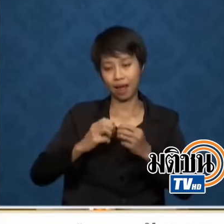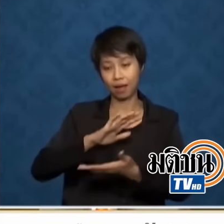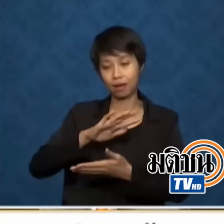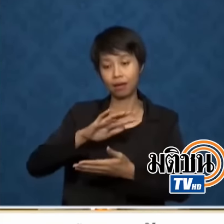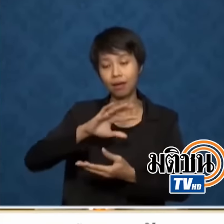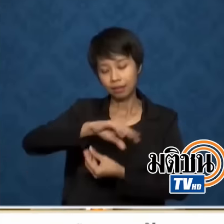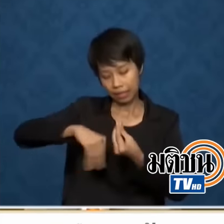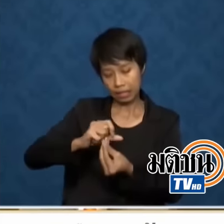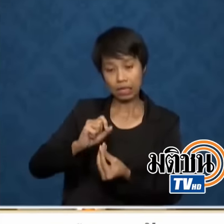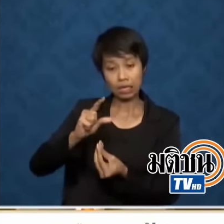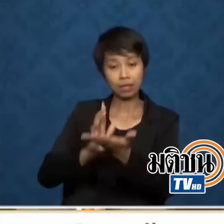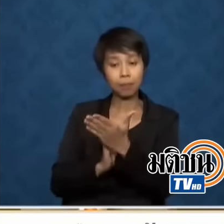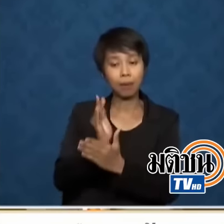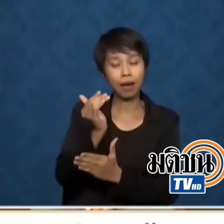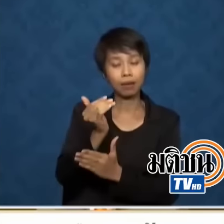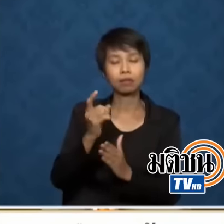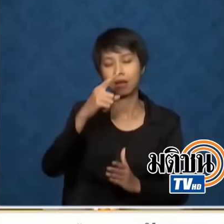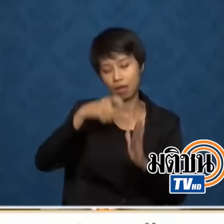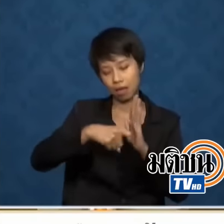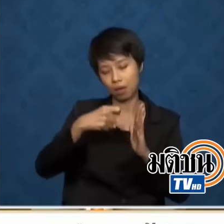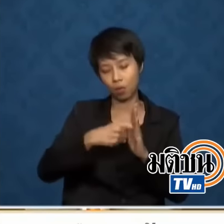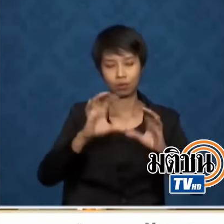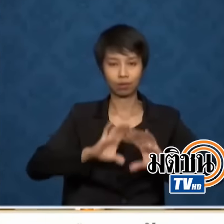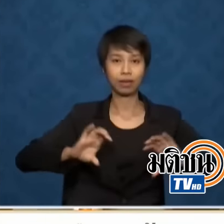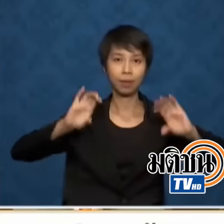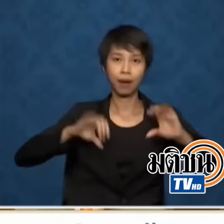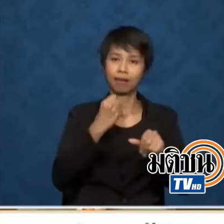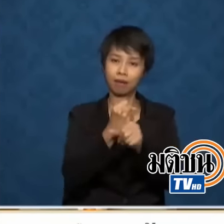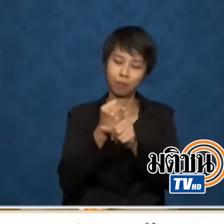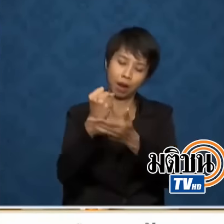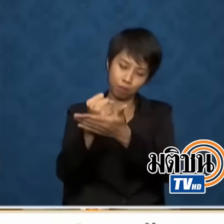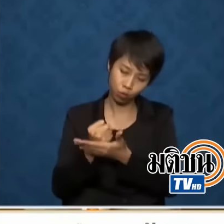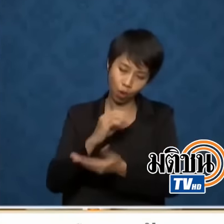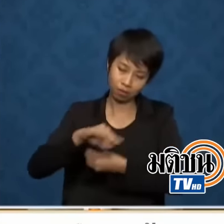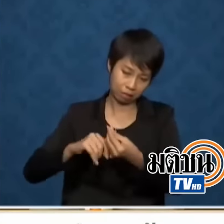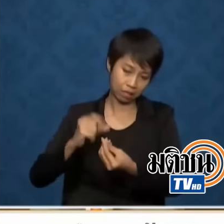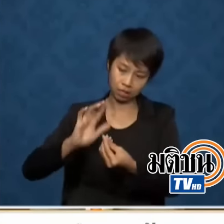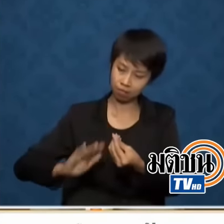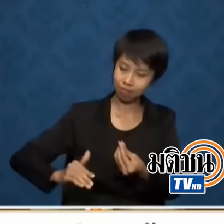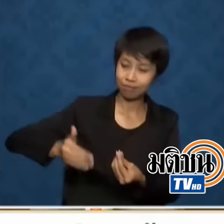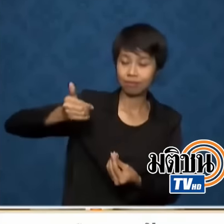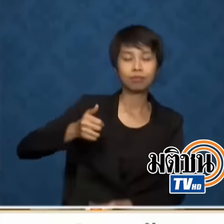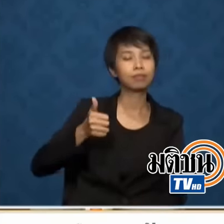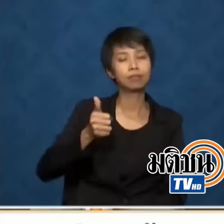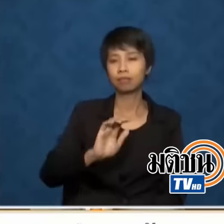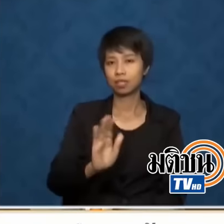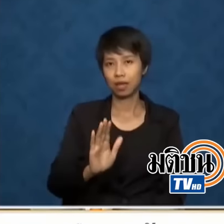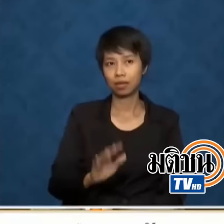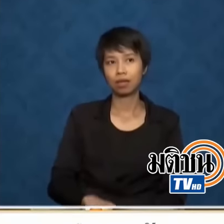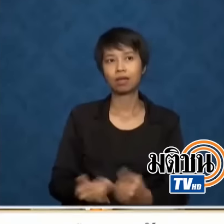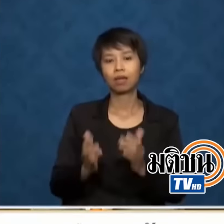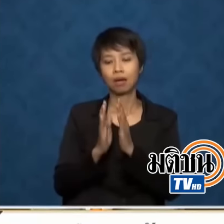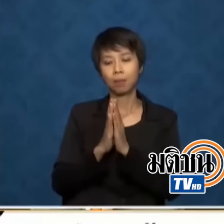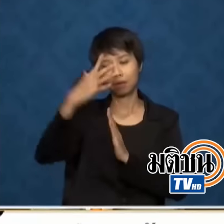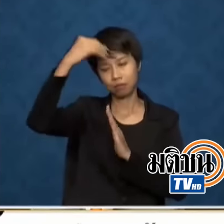ได้เนี่ยไม่ได้เป็นเพราะว่ารัฐบาลเนี่ยสามารถทำให้เศรษฐกิจมันดีขึ้นได้ไม่ได้เกิดจากการที่พระสยามเทวาธิราชม